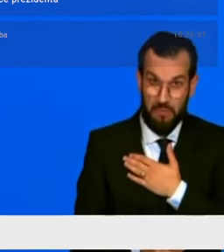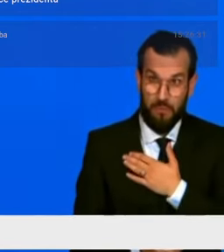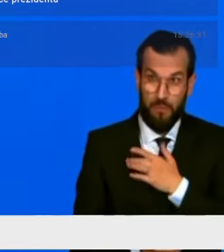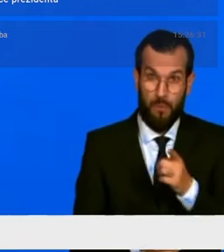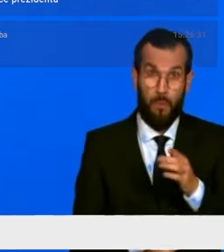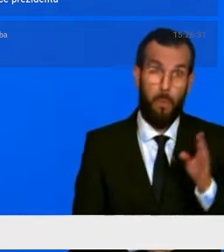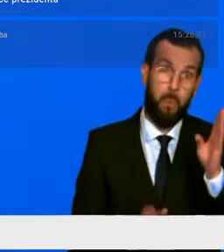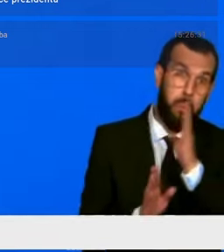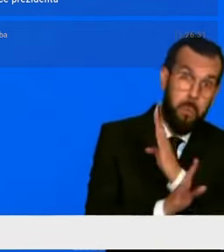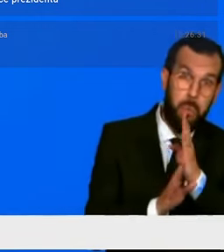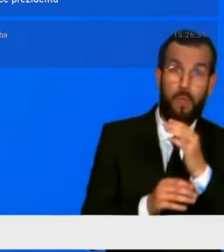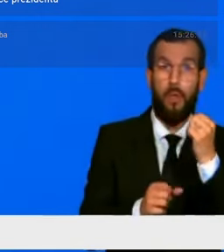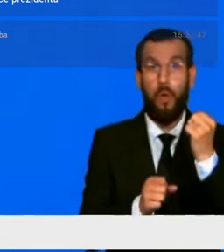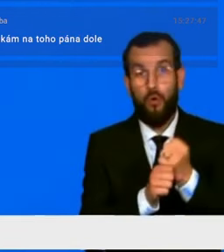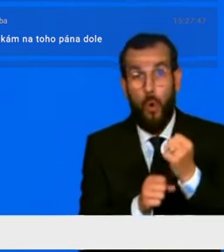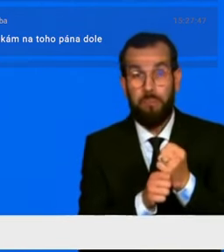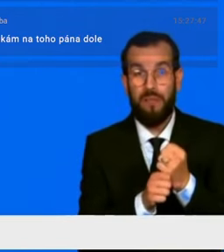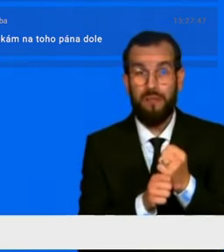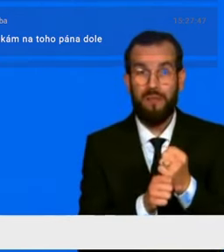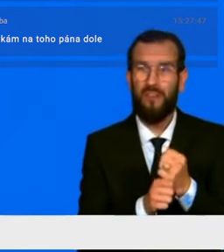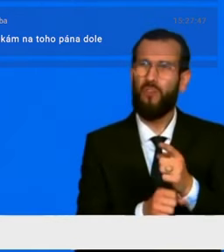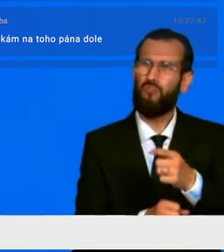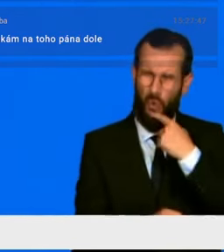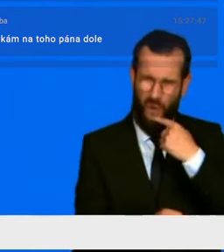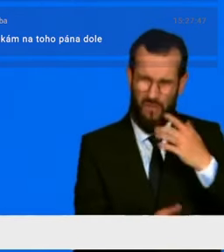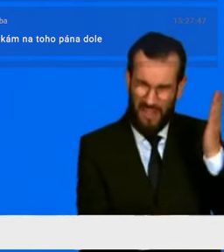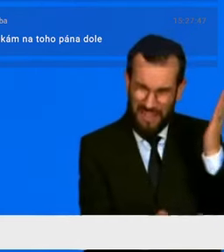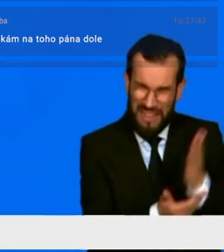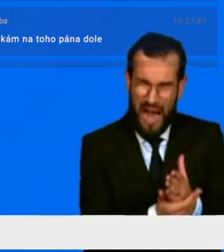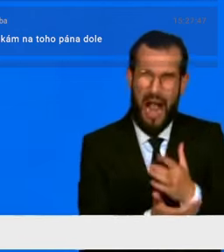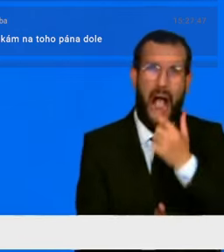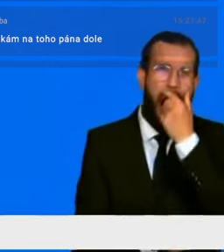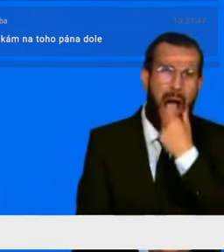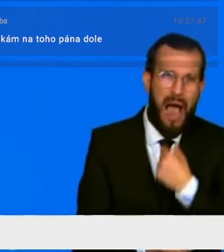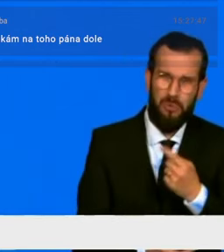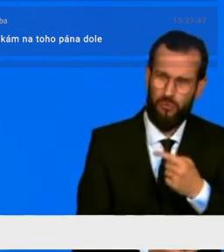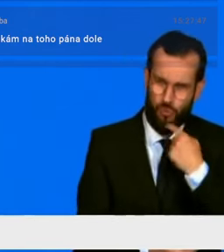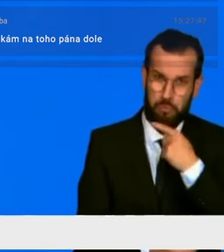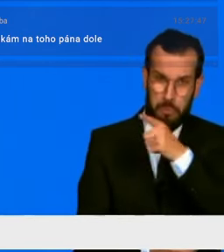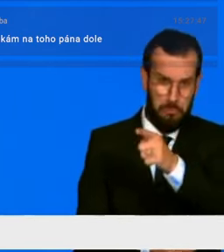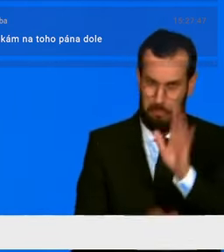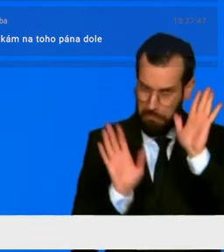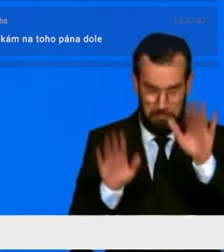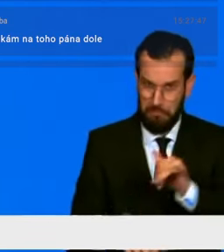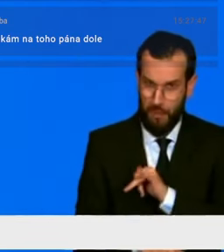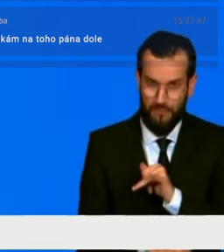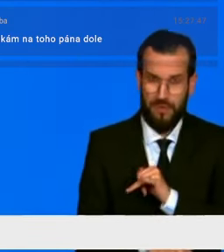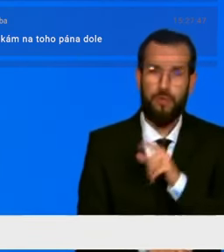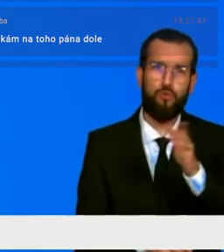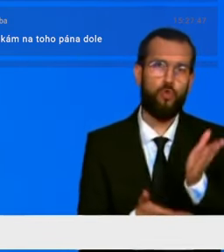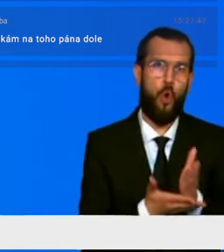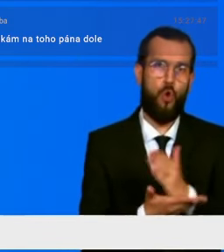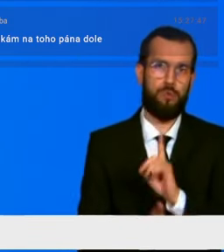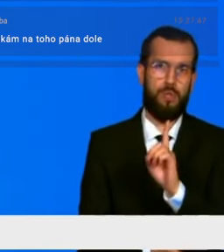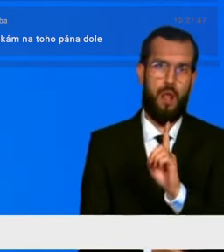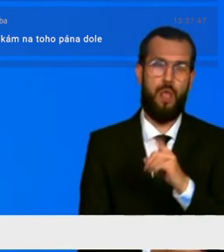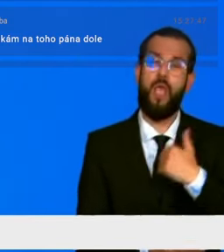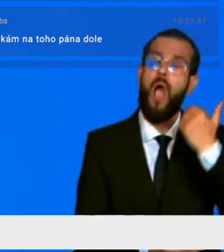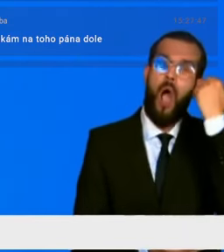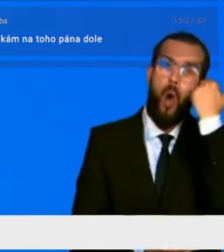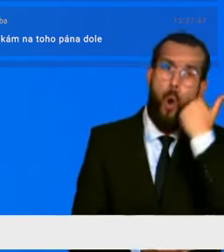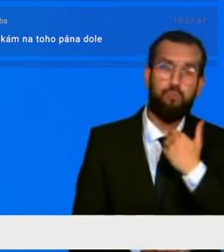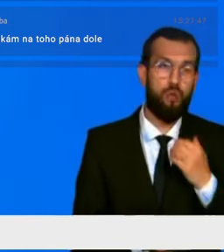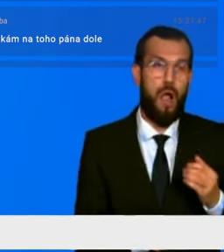prijať aj tie veci ktoré z úst pána Danka a pána harabina zaznievajú takže toto je ten zásadný rozdiel mňa ako občianskeho